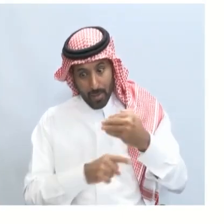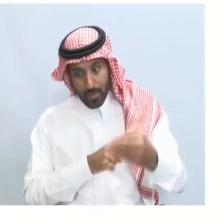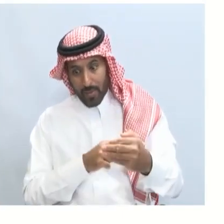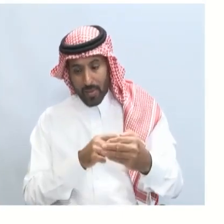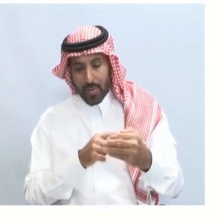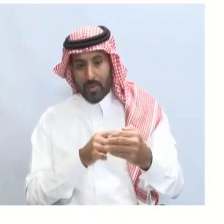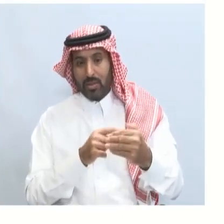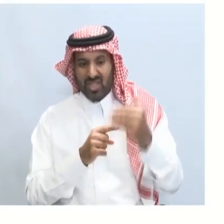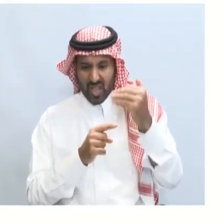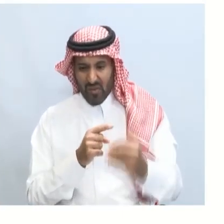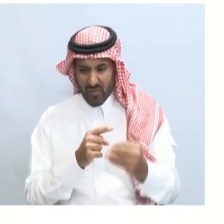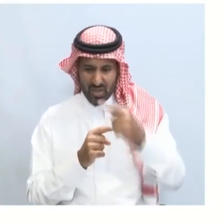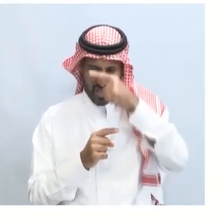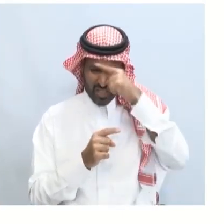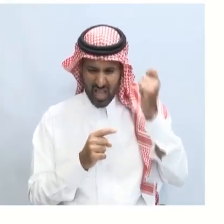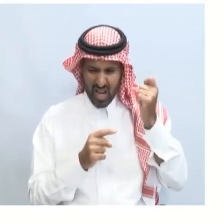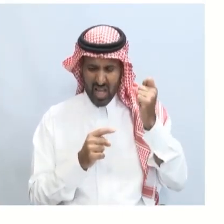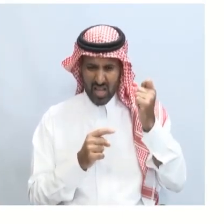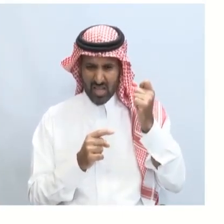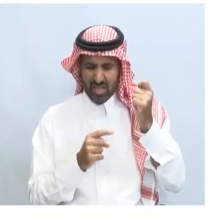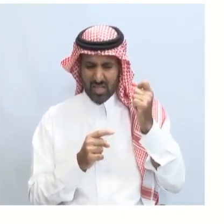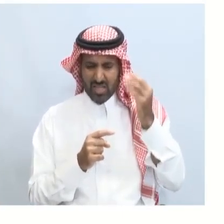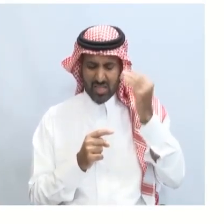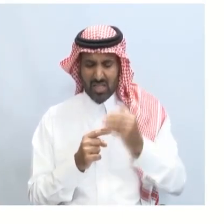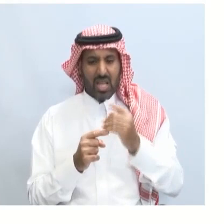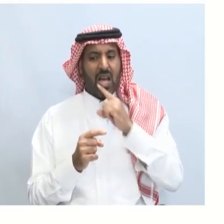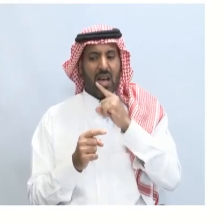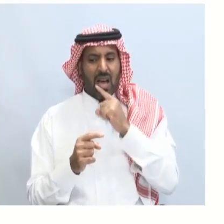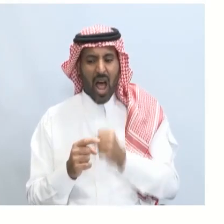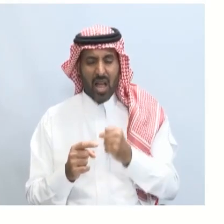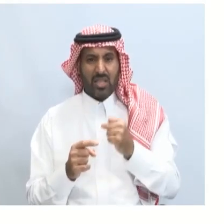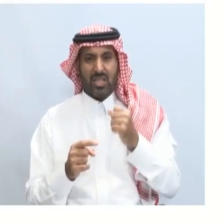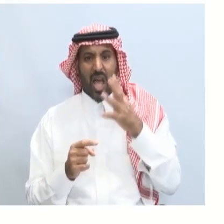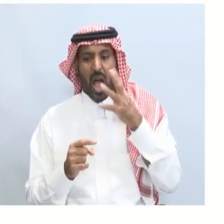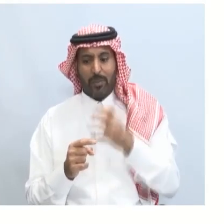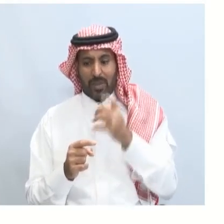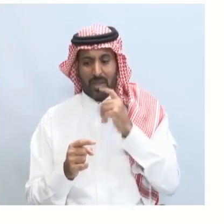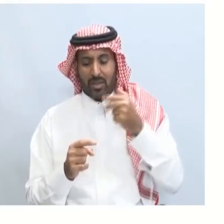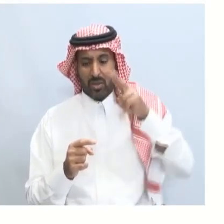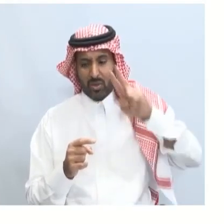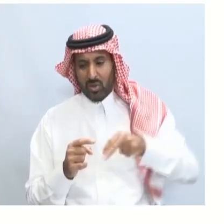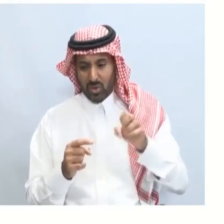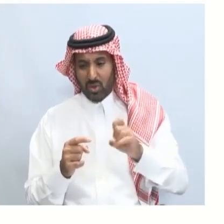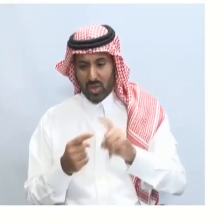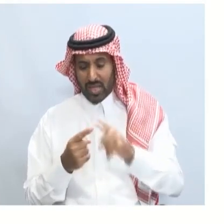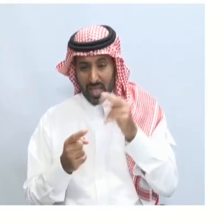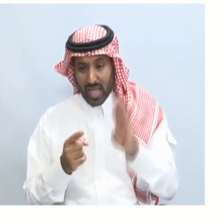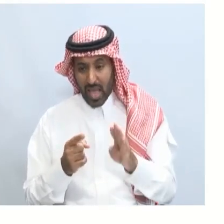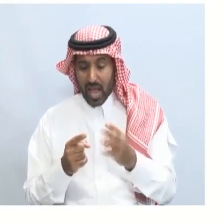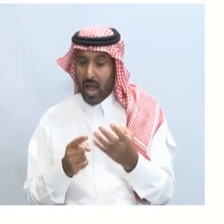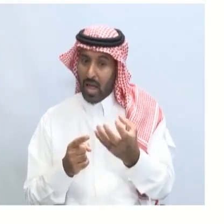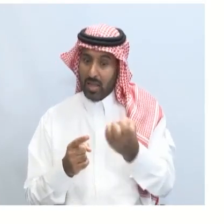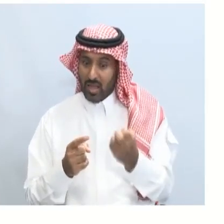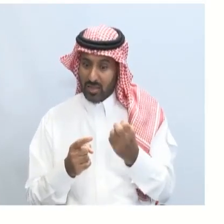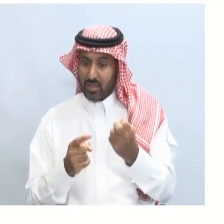انخفضت درجه الحراره الى 1500 ترليون كي واكتسبت